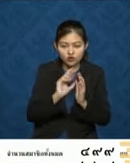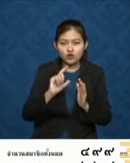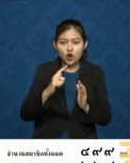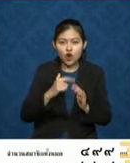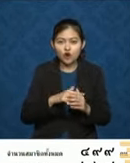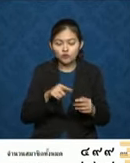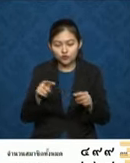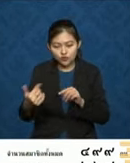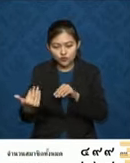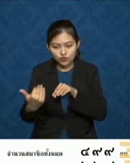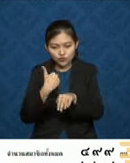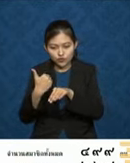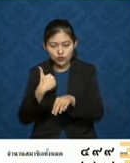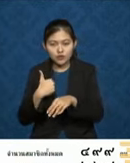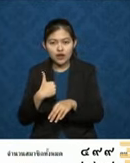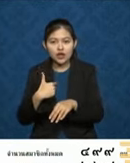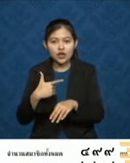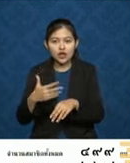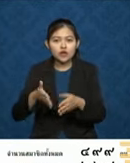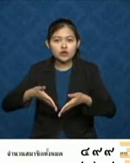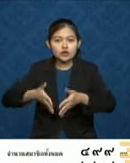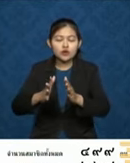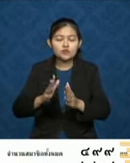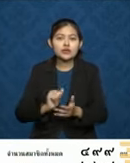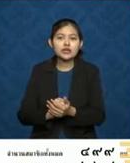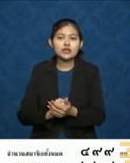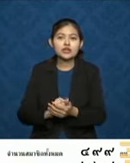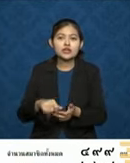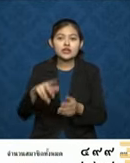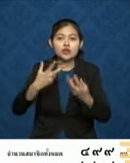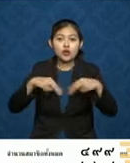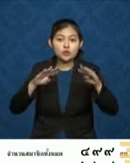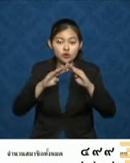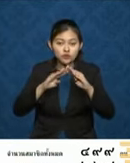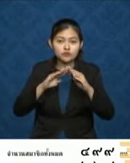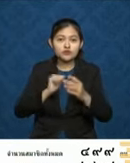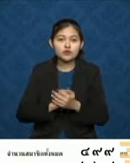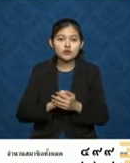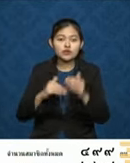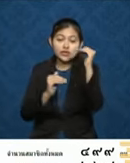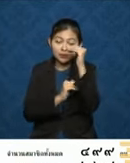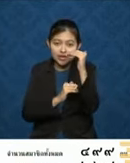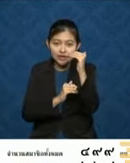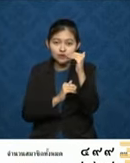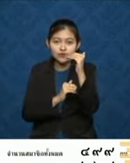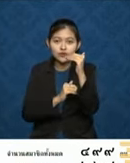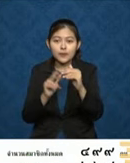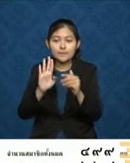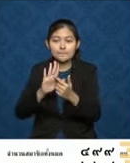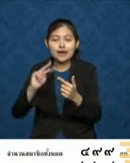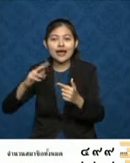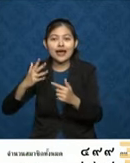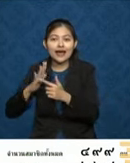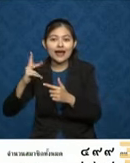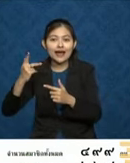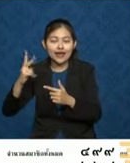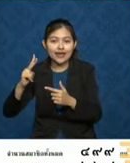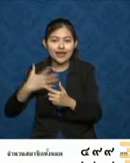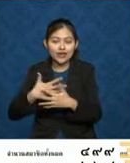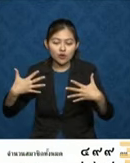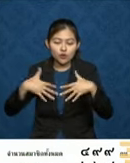นครปฐมตรงบริเวณก่อนถึงหน้าโรงพยาบาลธนบุรี 2และยังมีรถจากปิ่นเกลนะครับจากบางแคจากพลังที่